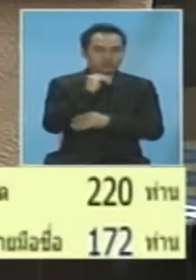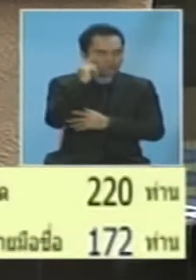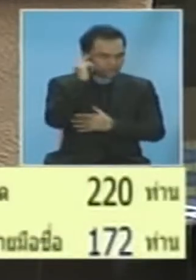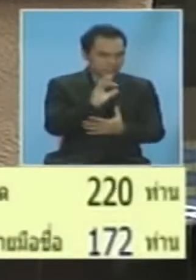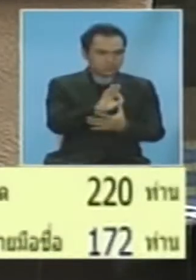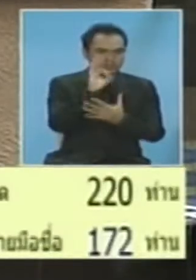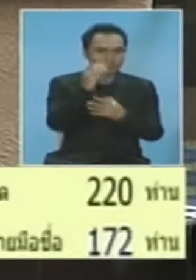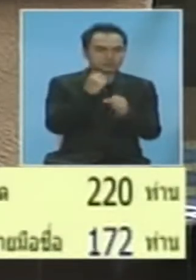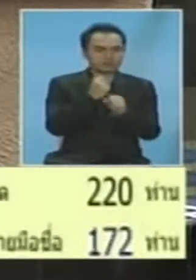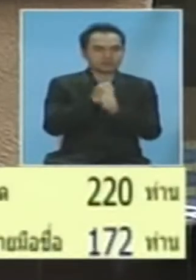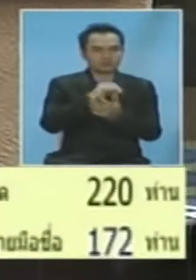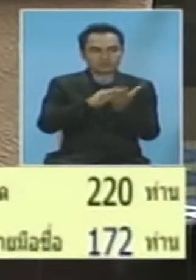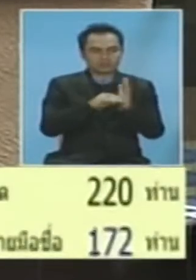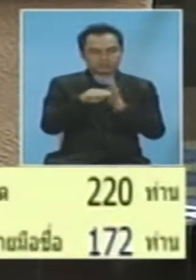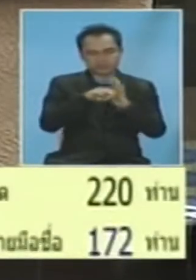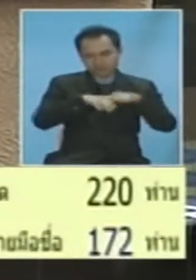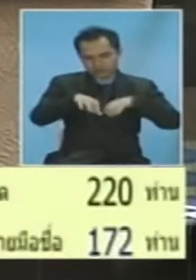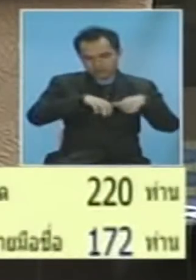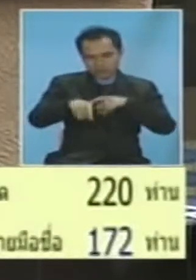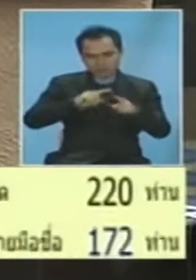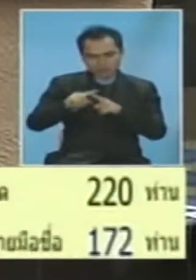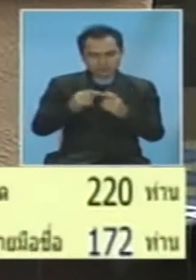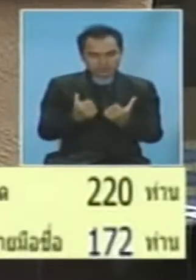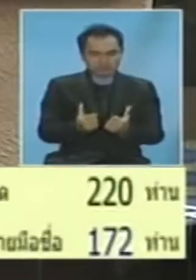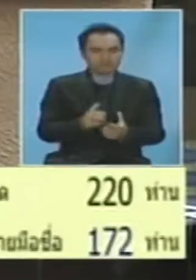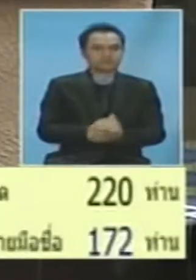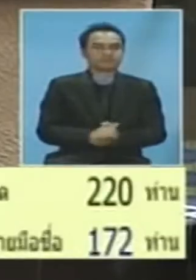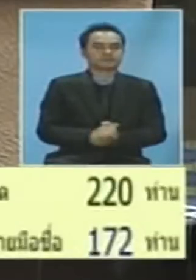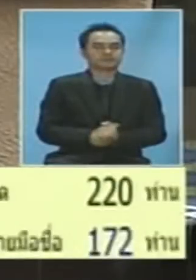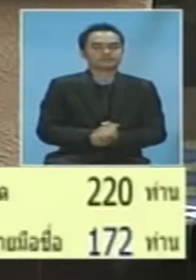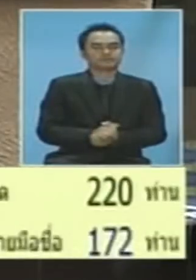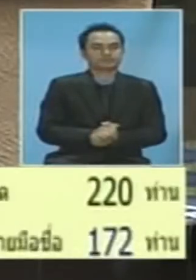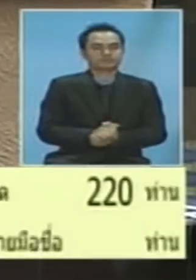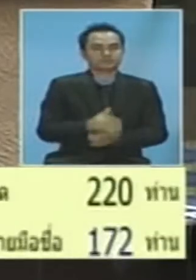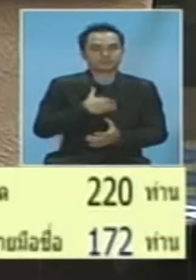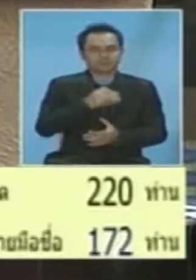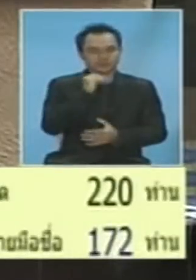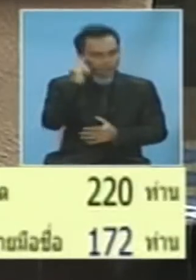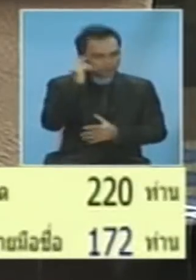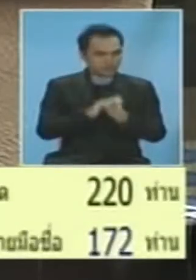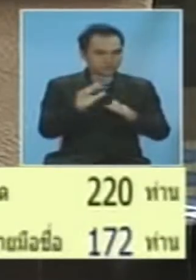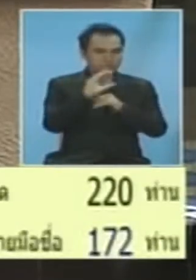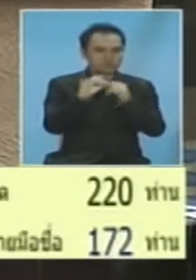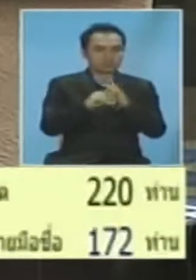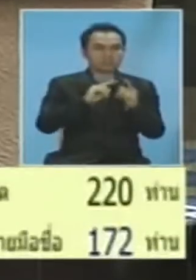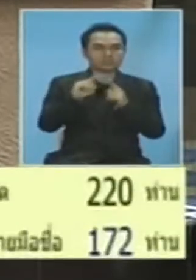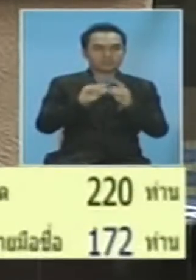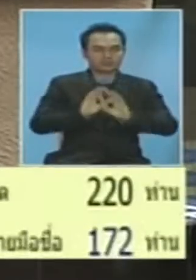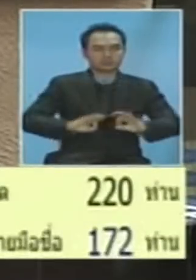จะดำเนินการถึงโดยถือว่าเป็นโครงการที่สำคัญของรัฐบ